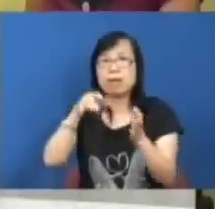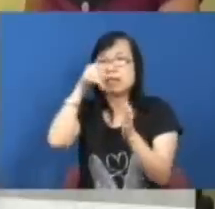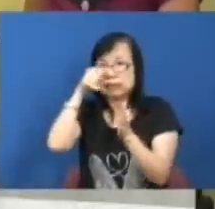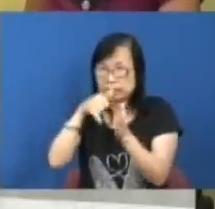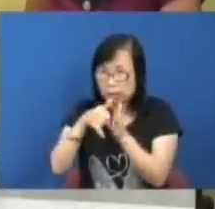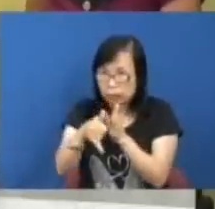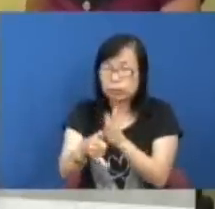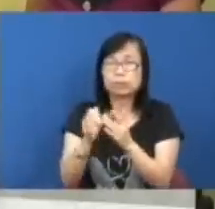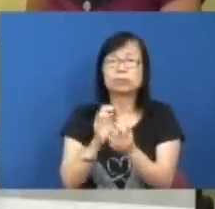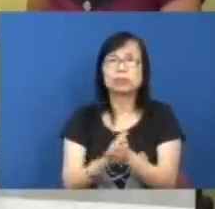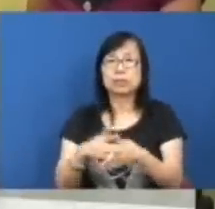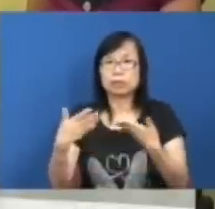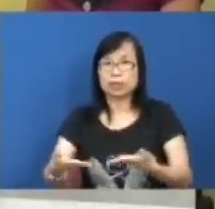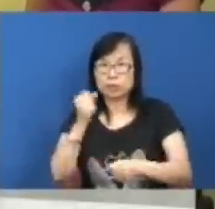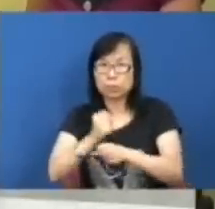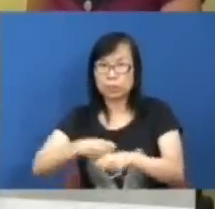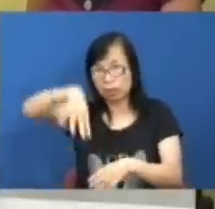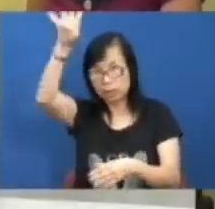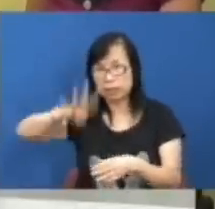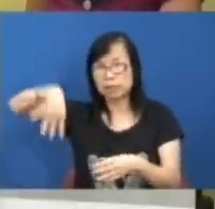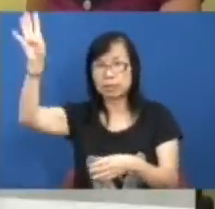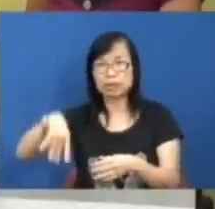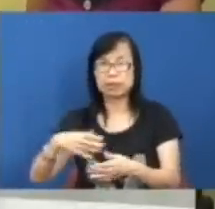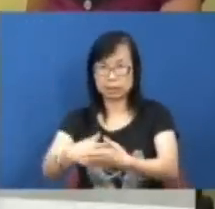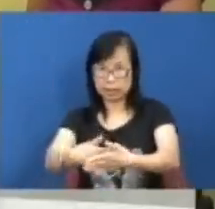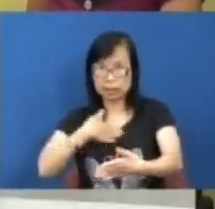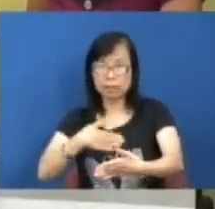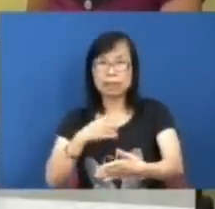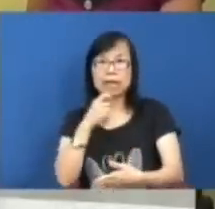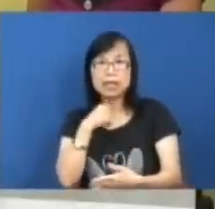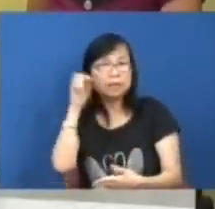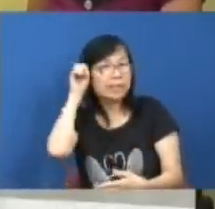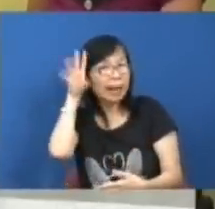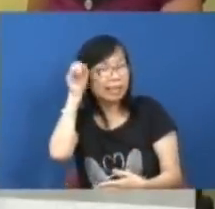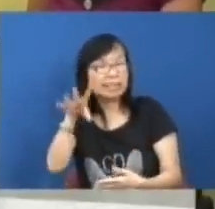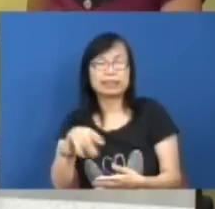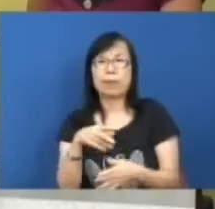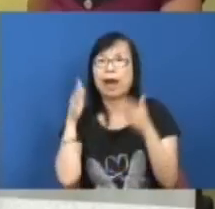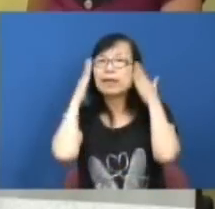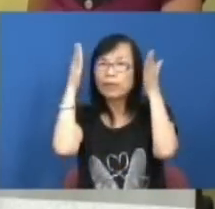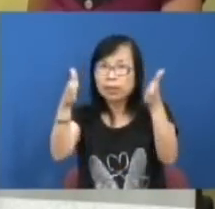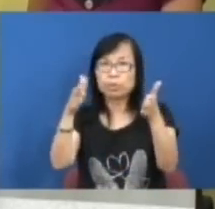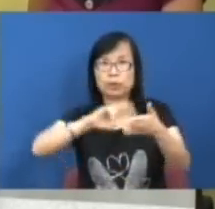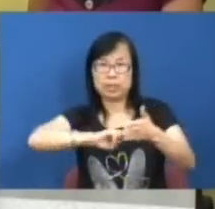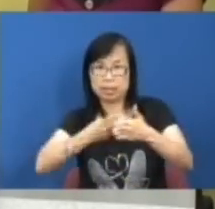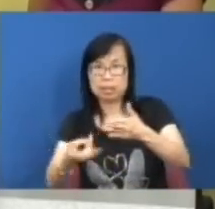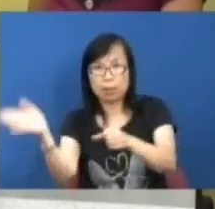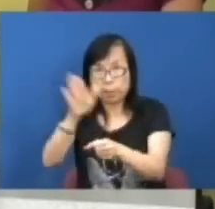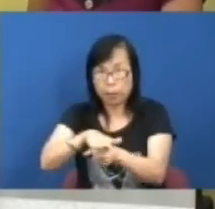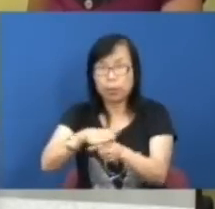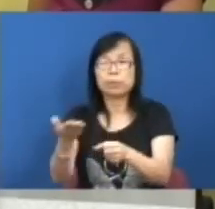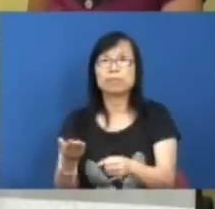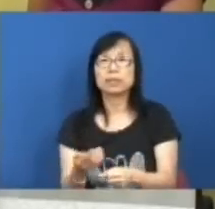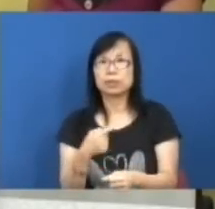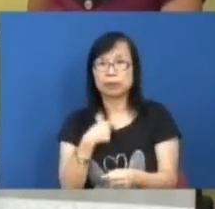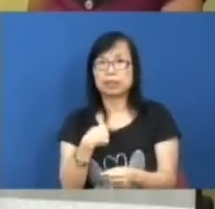咗入去個牆身。咁所以喺做油漆之前咧，我哋都會建議顧問公司要留意翻呢一類型嘅修補，修補好之後咧